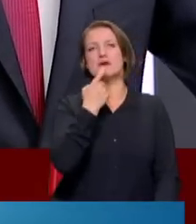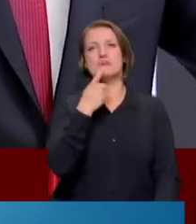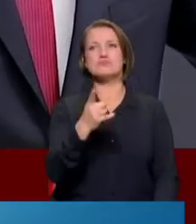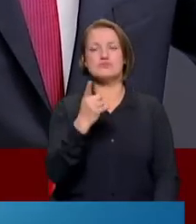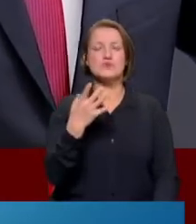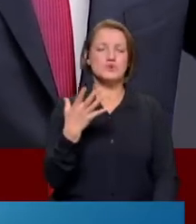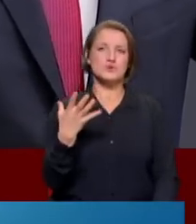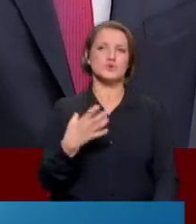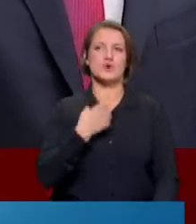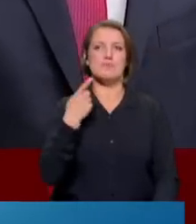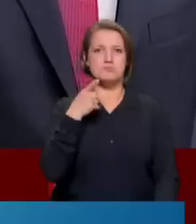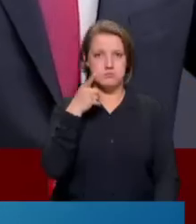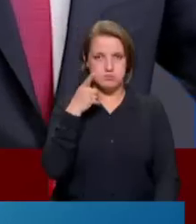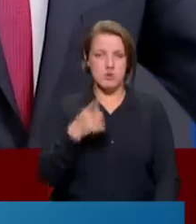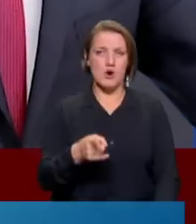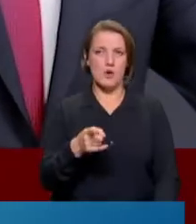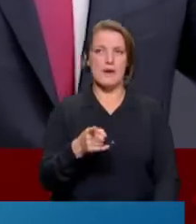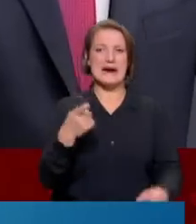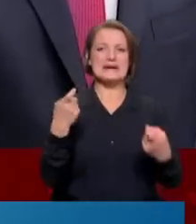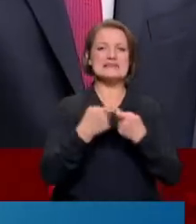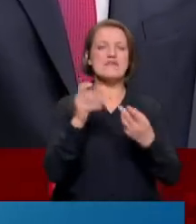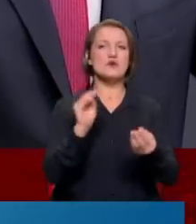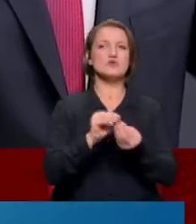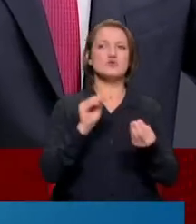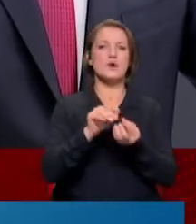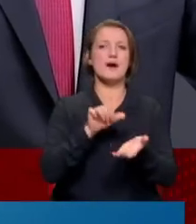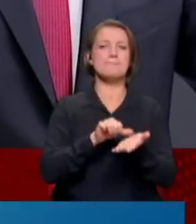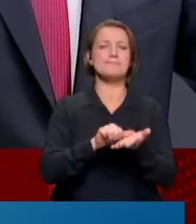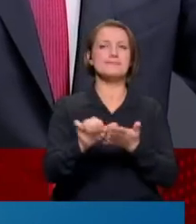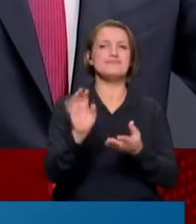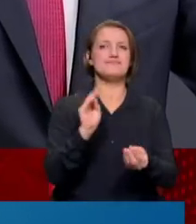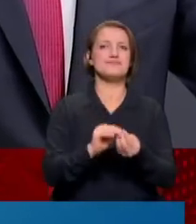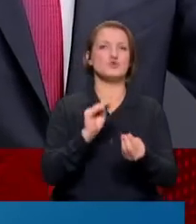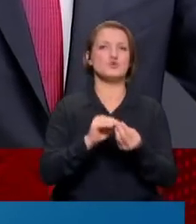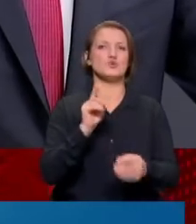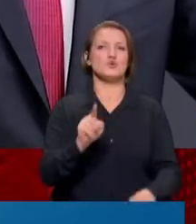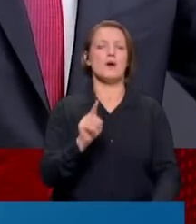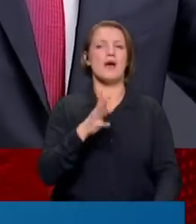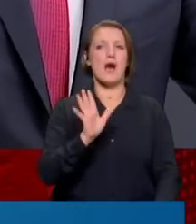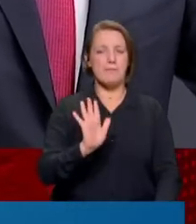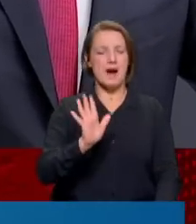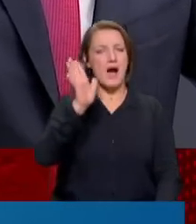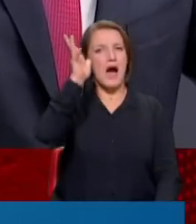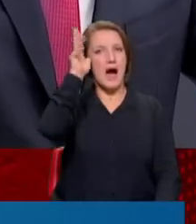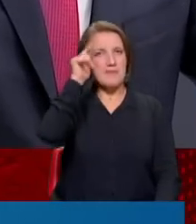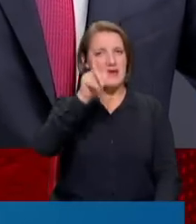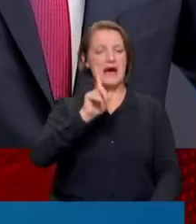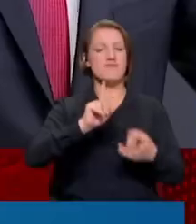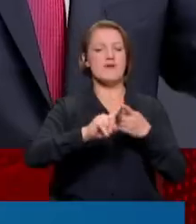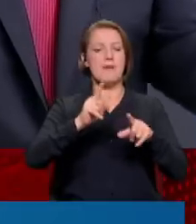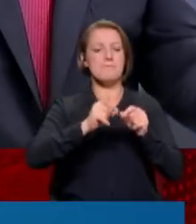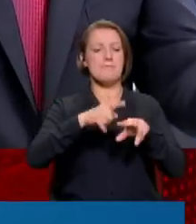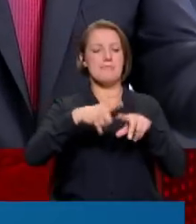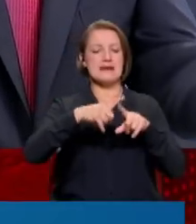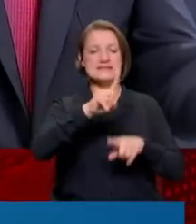bir dır bu ve bu savaş suçudur tümüyle Savaş suçudur ama maalesef ABD ve batı